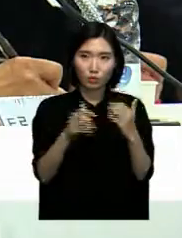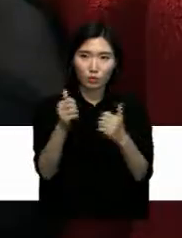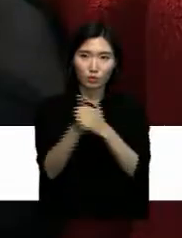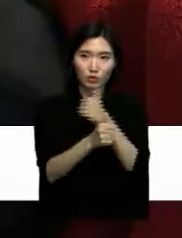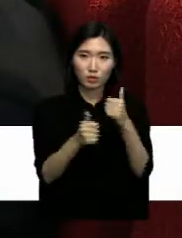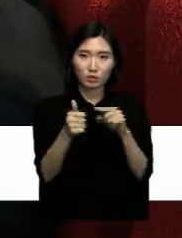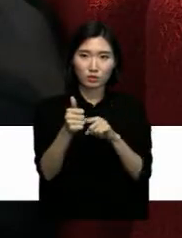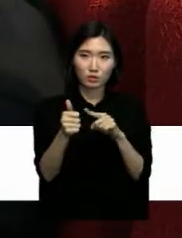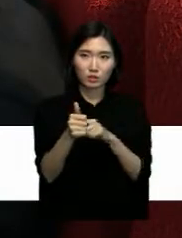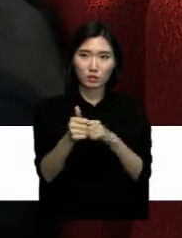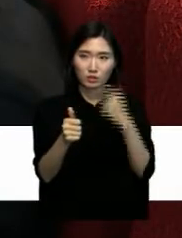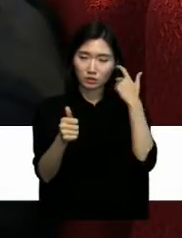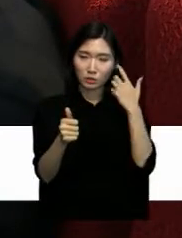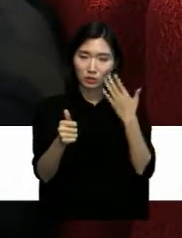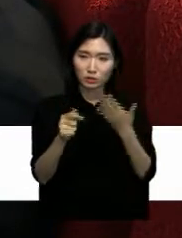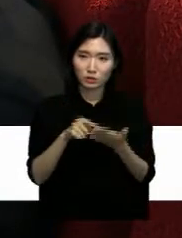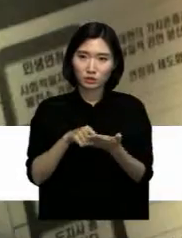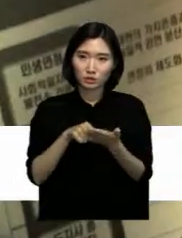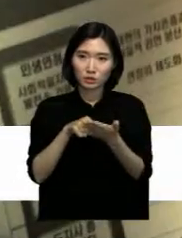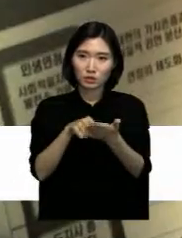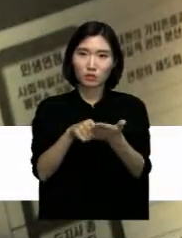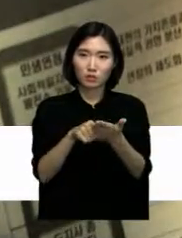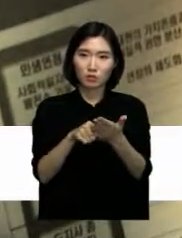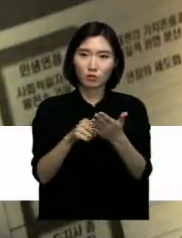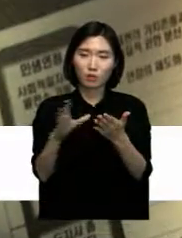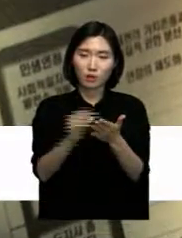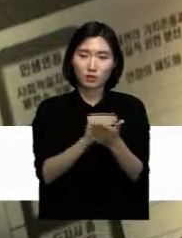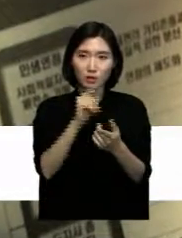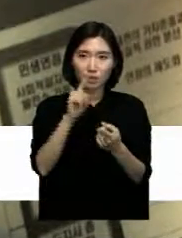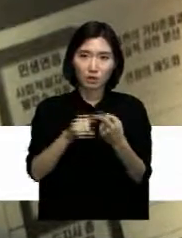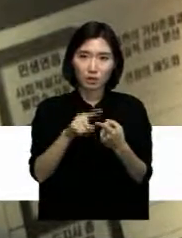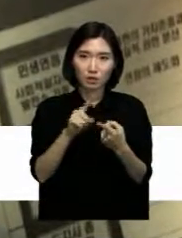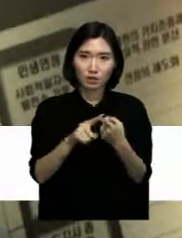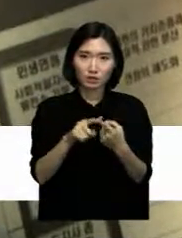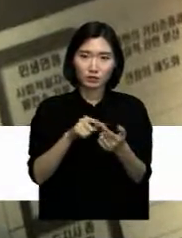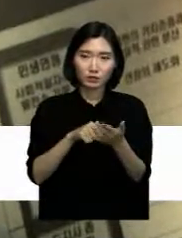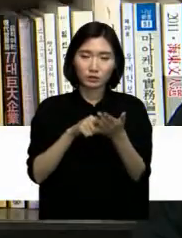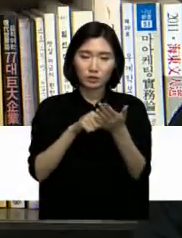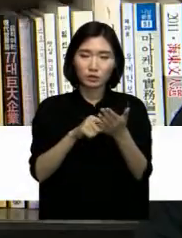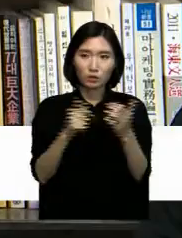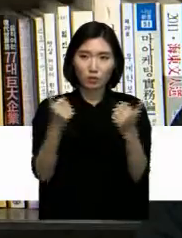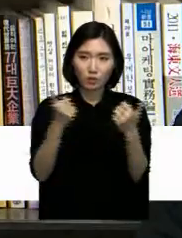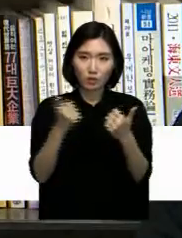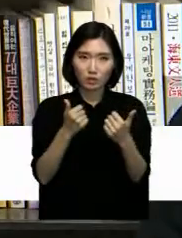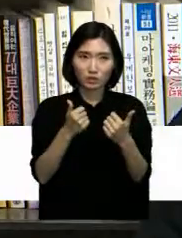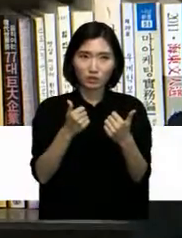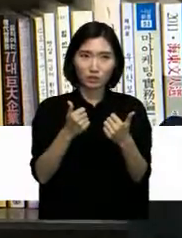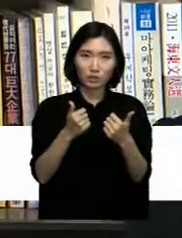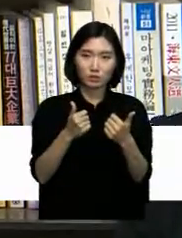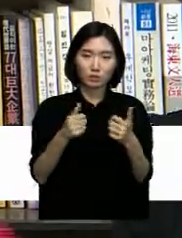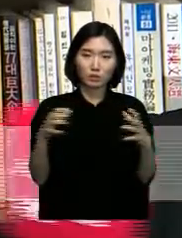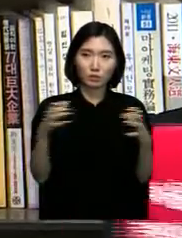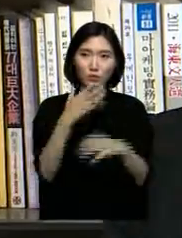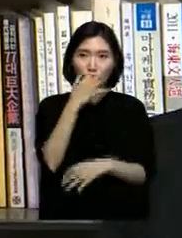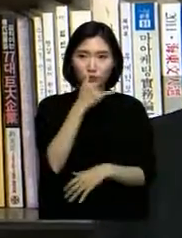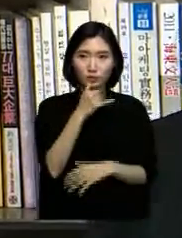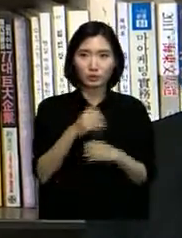공동위원장에게 의견을 제시하거나 연정 과제 관련 자료의 제출과 회의 소집을 요청할 수 있습니다.